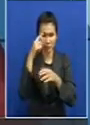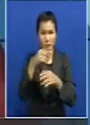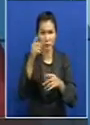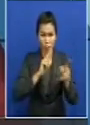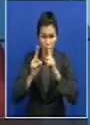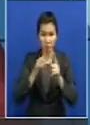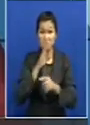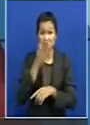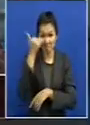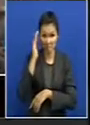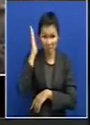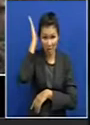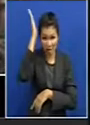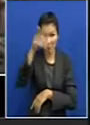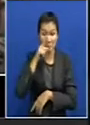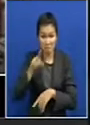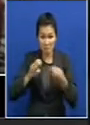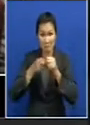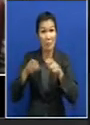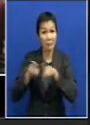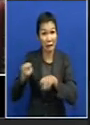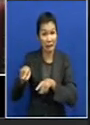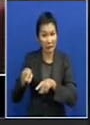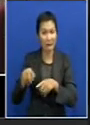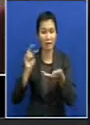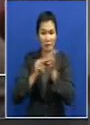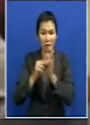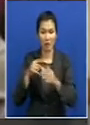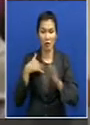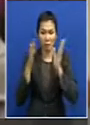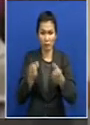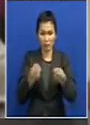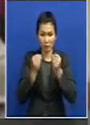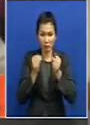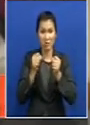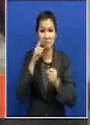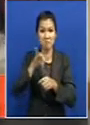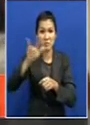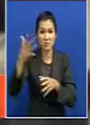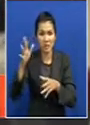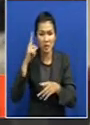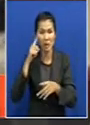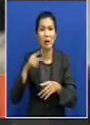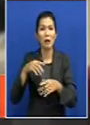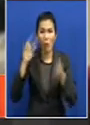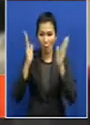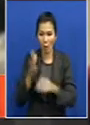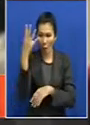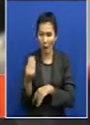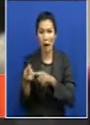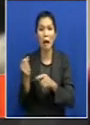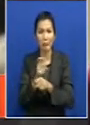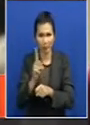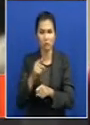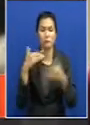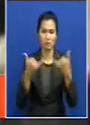ณีถ้าวันข้างหน้าเกิดเหตุลักษณะแบบนี้นักบินประท้วงแล้วไม่บินผู้โดยสารก็ตกค้างนะครับมีคุณออมสินชีวพฤกษ์รัฐมนตรีช่วยว่า